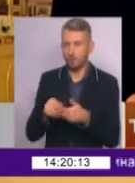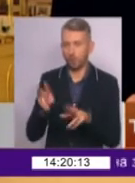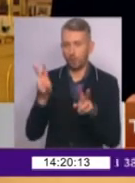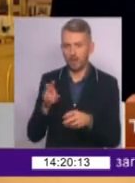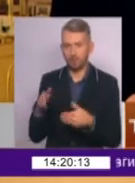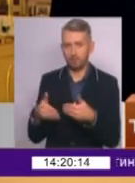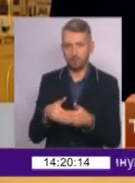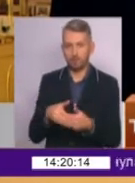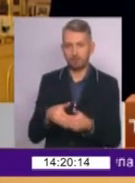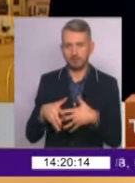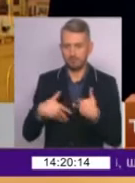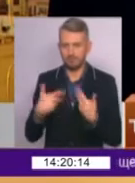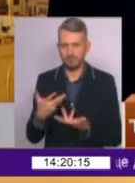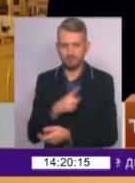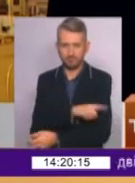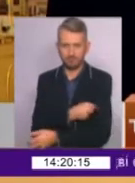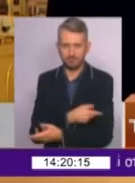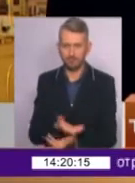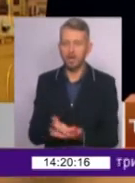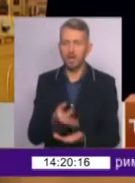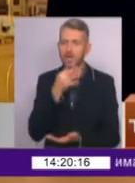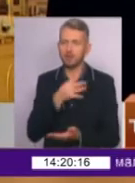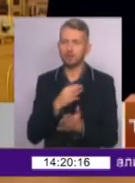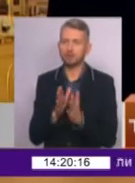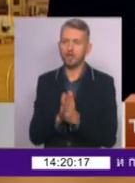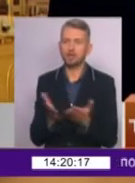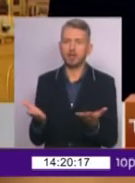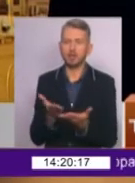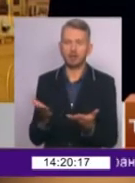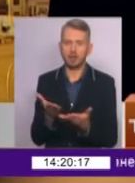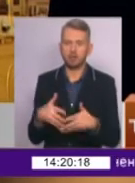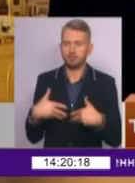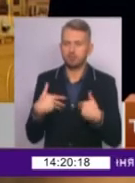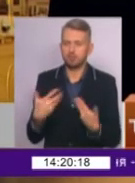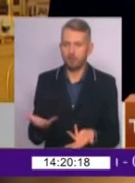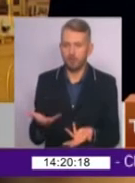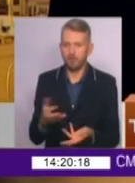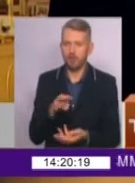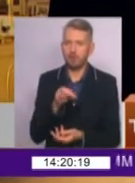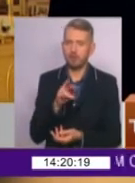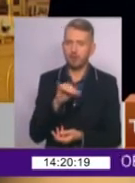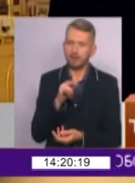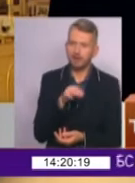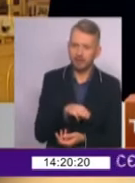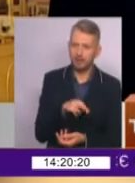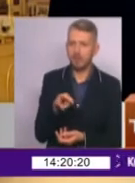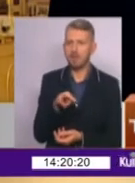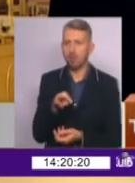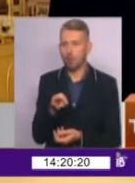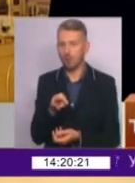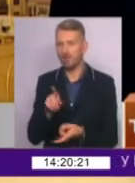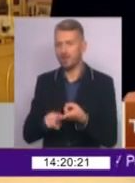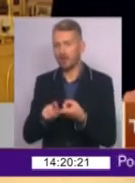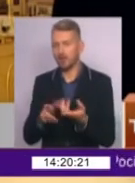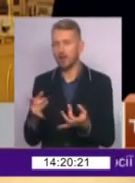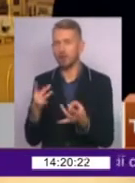під клінічну картину. Скажіть, будь ласка, яка клінічна картина менінгіту, менінгококової інфекції? Розкажіть, будь